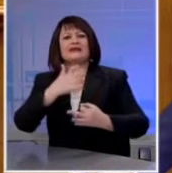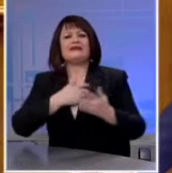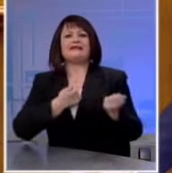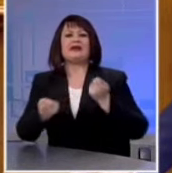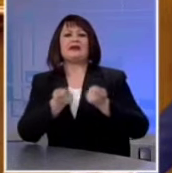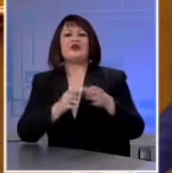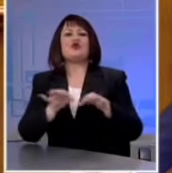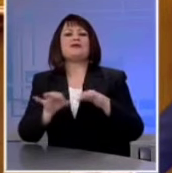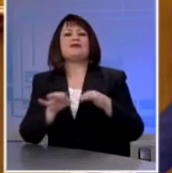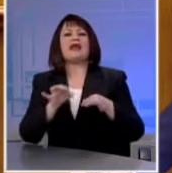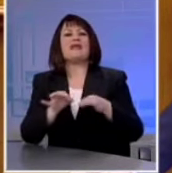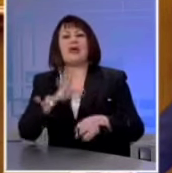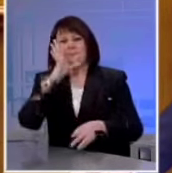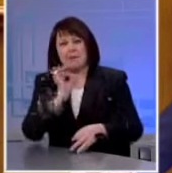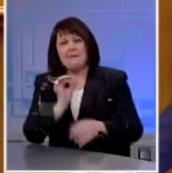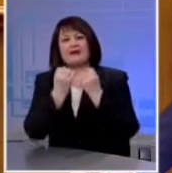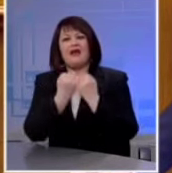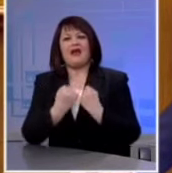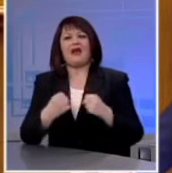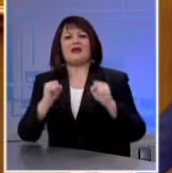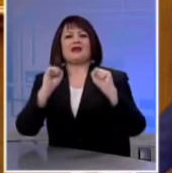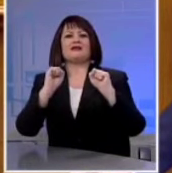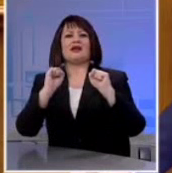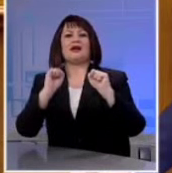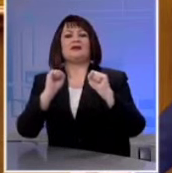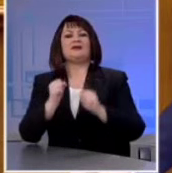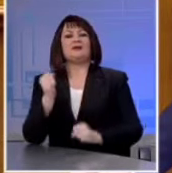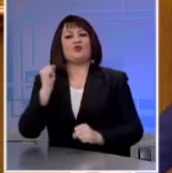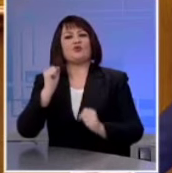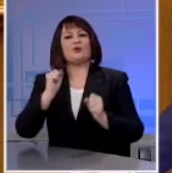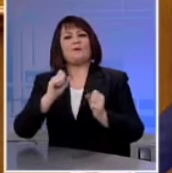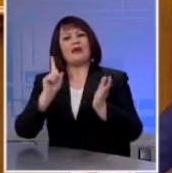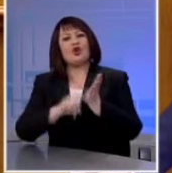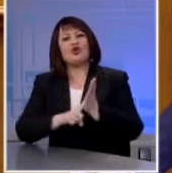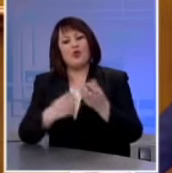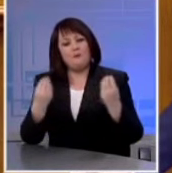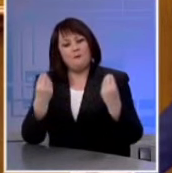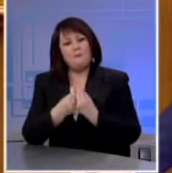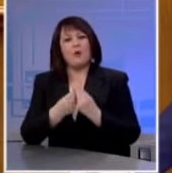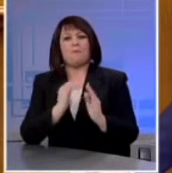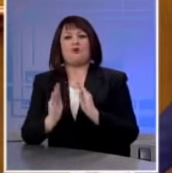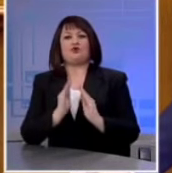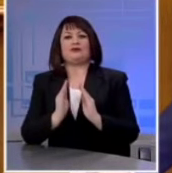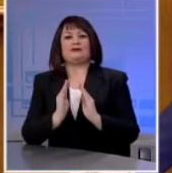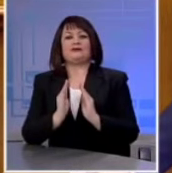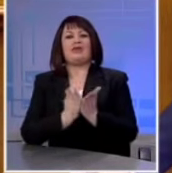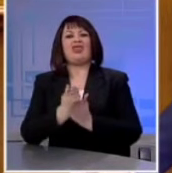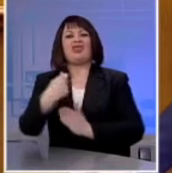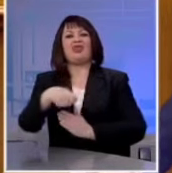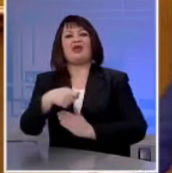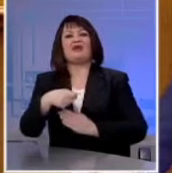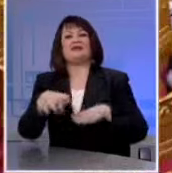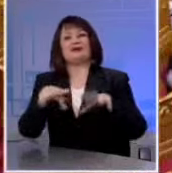σχέδιο για μια πραγματικά ανεξάρτητη και θεσμικά ισχυρή και προστατευμένη δικαστική εξουσία.